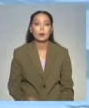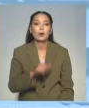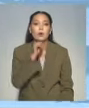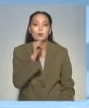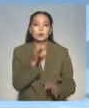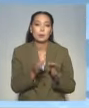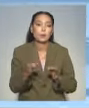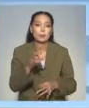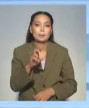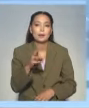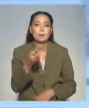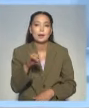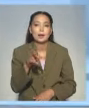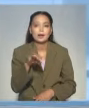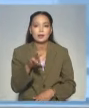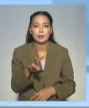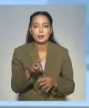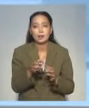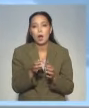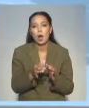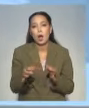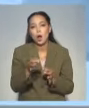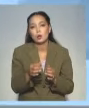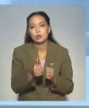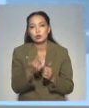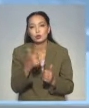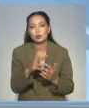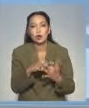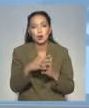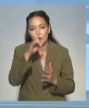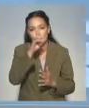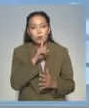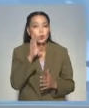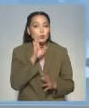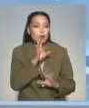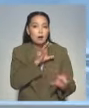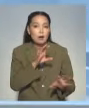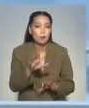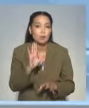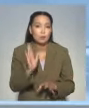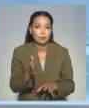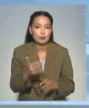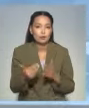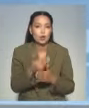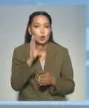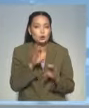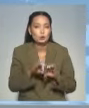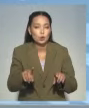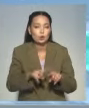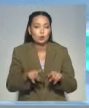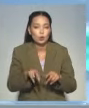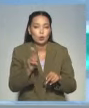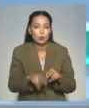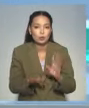Костанай облысы Бейімбет Майлин ауданына қарасты үш ауыл бір айдан кейін ауызсумен қамтылады. Жаңа су құбырының құрылысы аяқталуға жақын. Жобаға